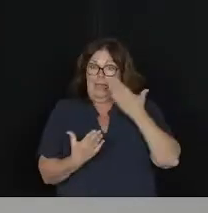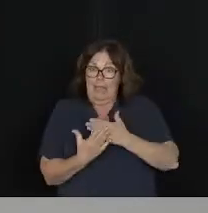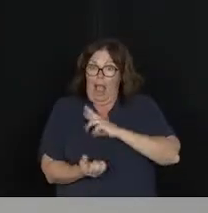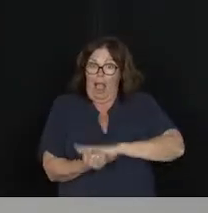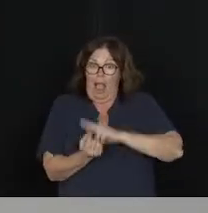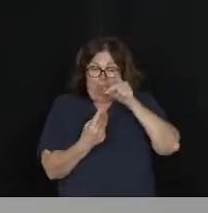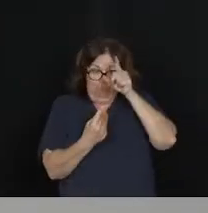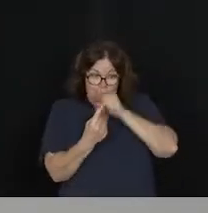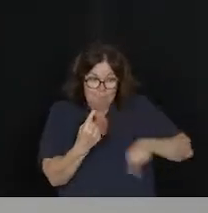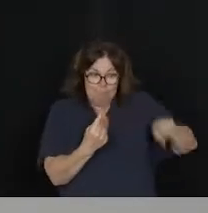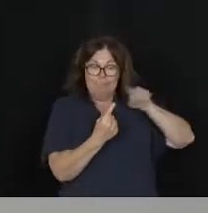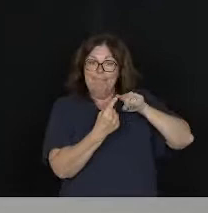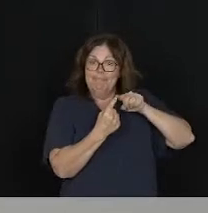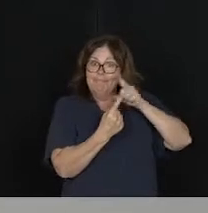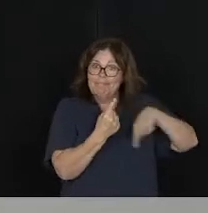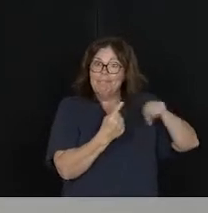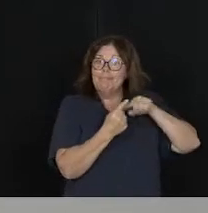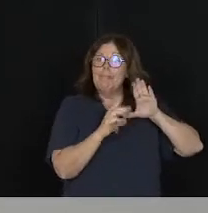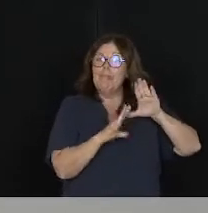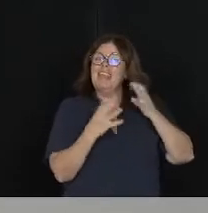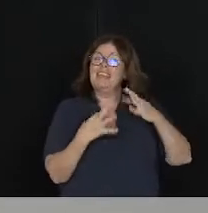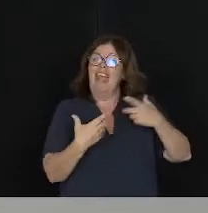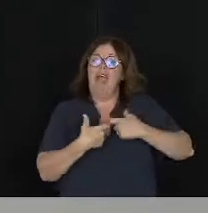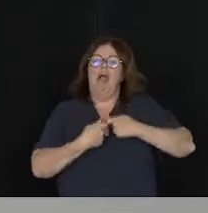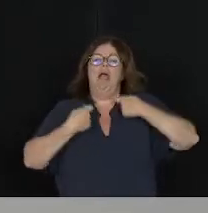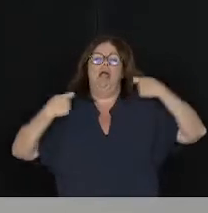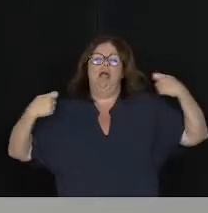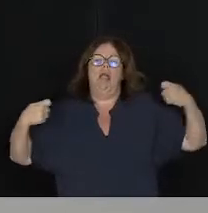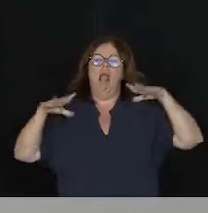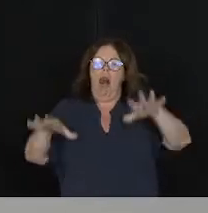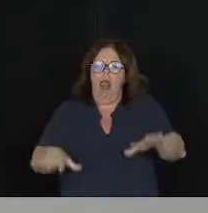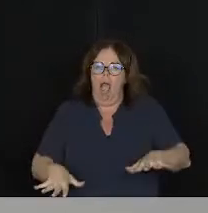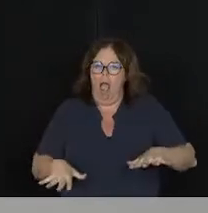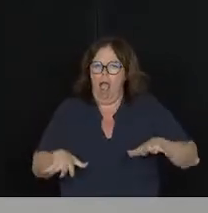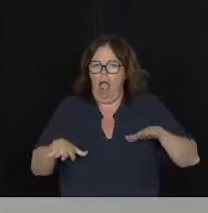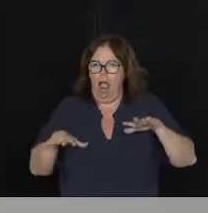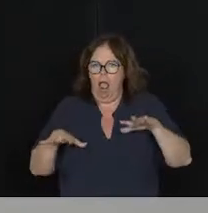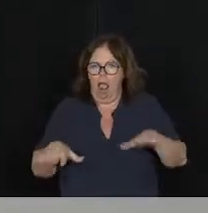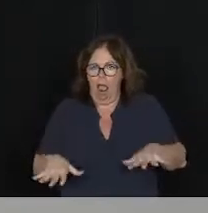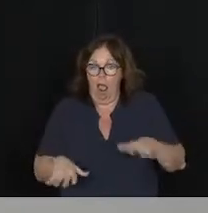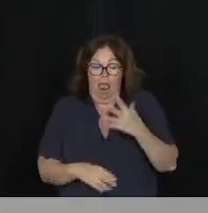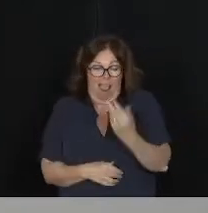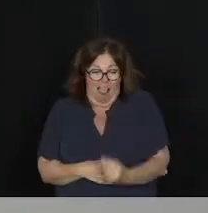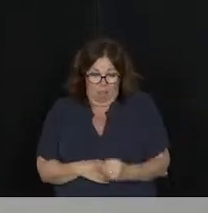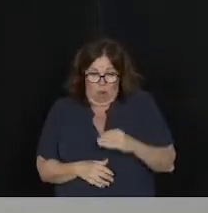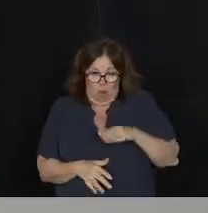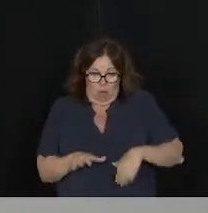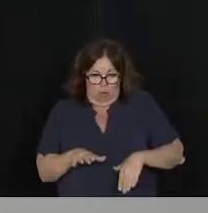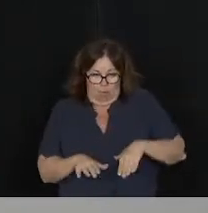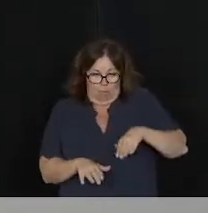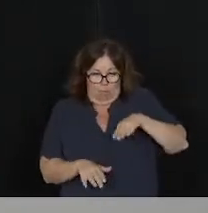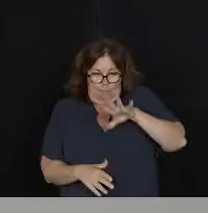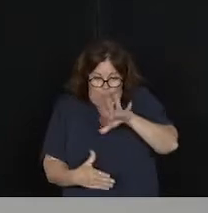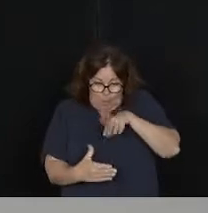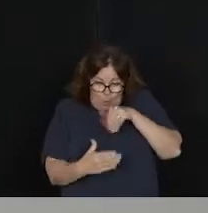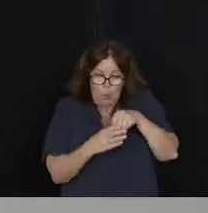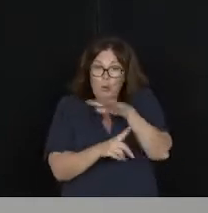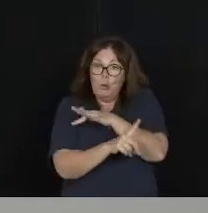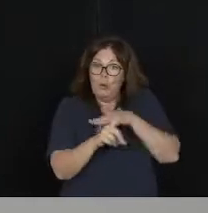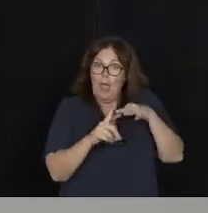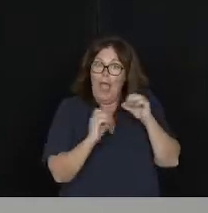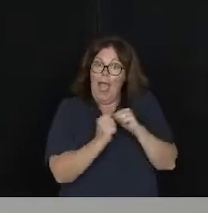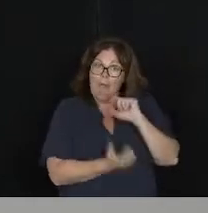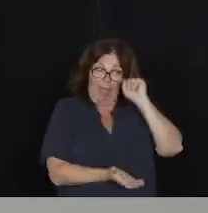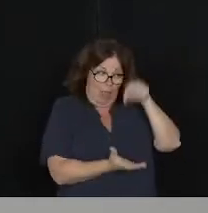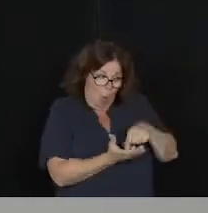Et c'est donc forcément un temps lent, hein, celui des apprentissages, d'enfants socialisés dans un espace commun, hein, d'autant plus